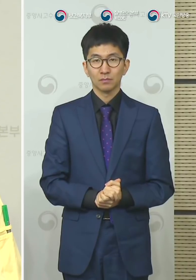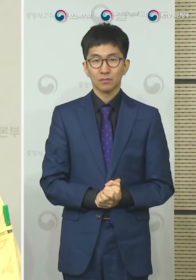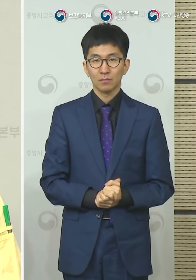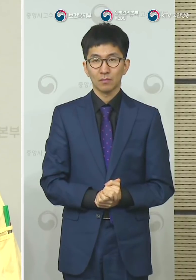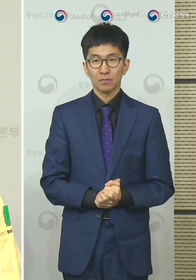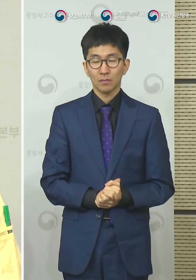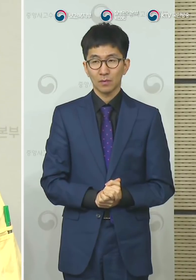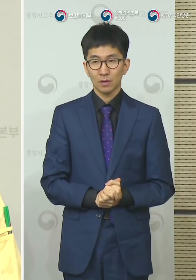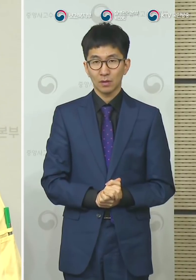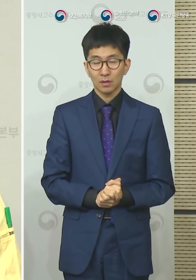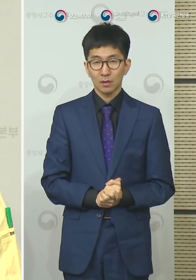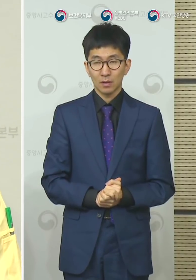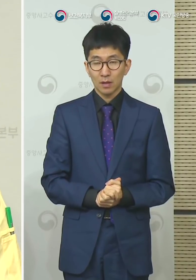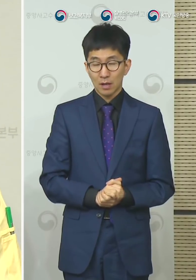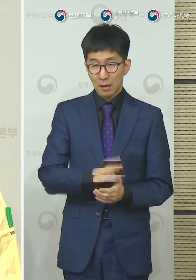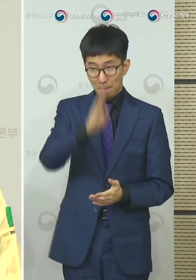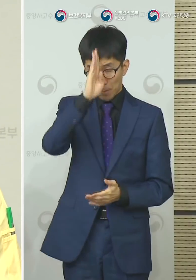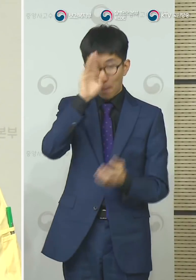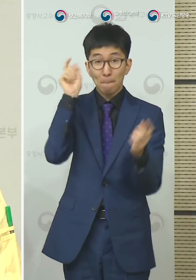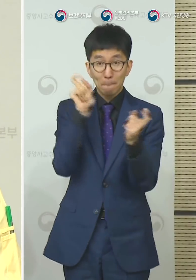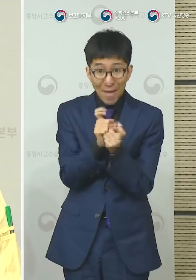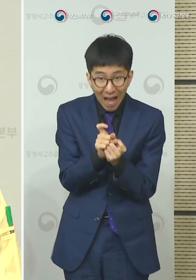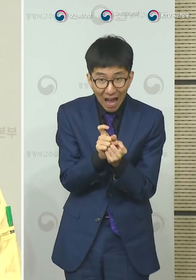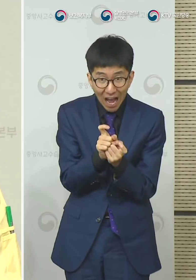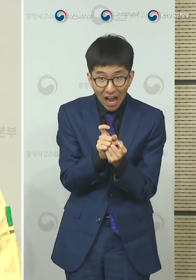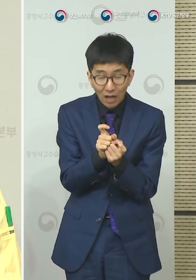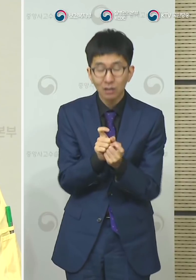확진이 되면 최단시간 내에